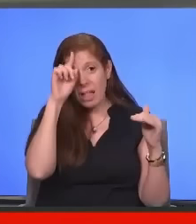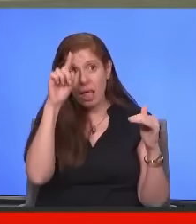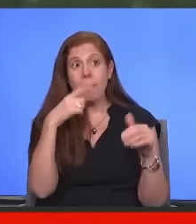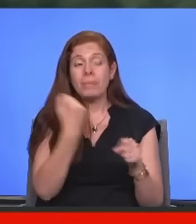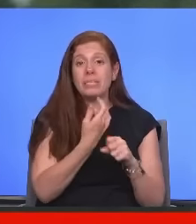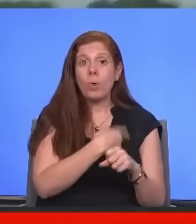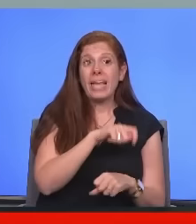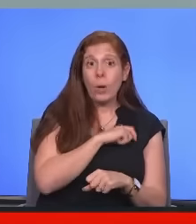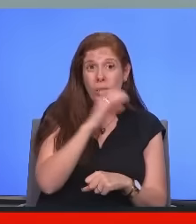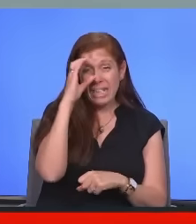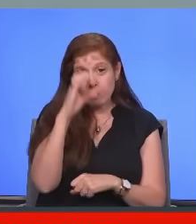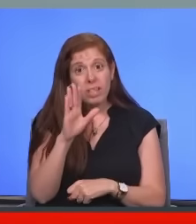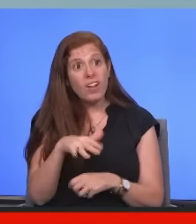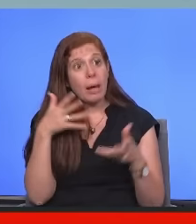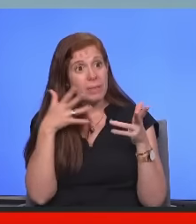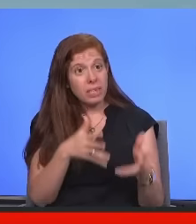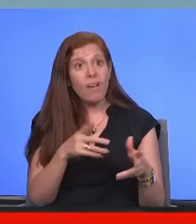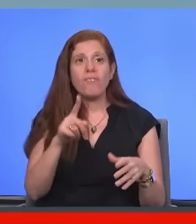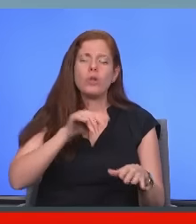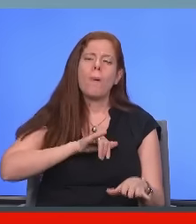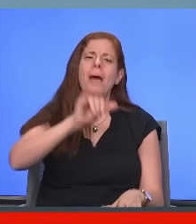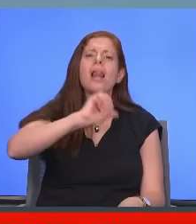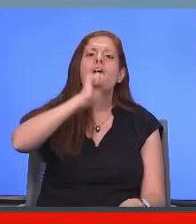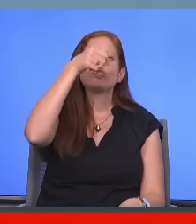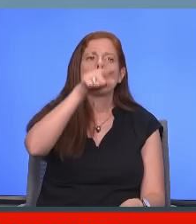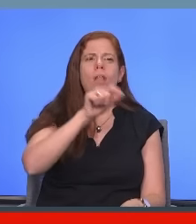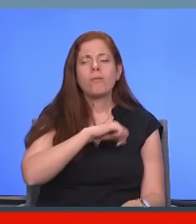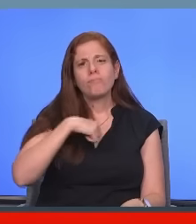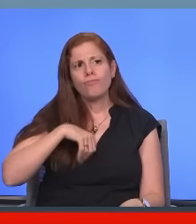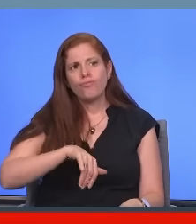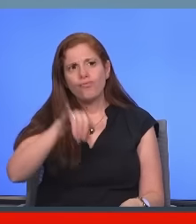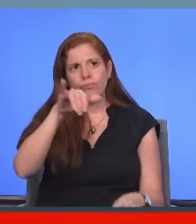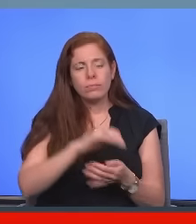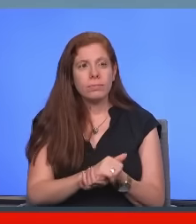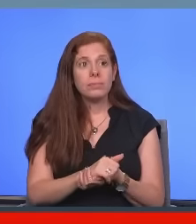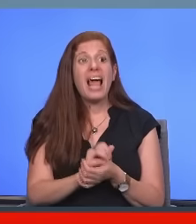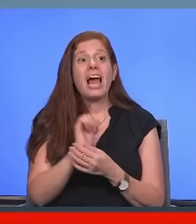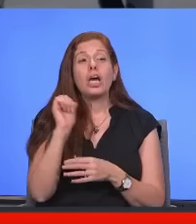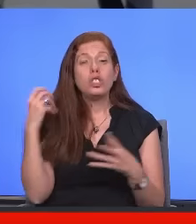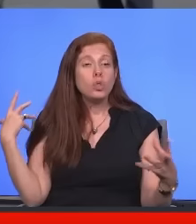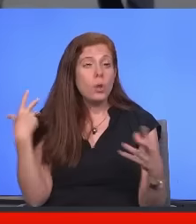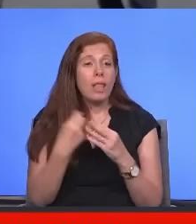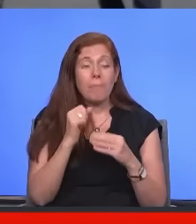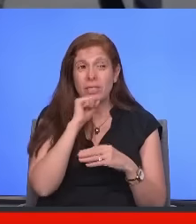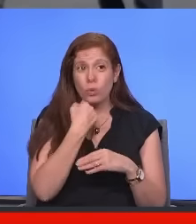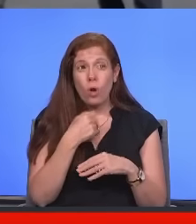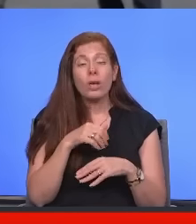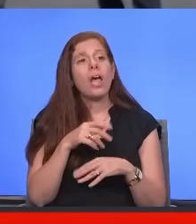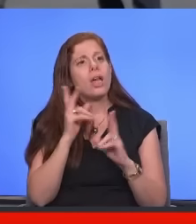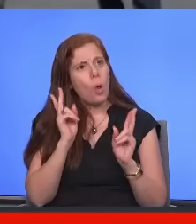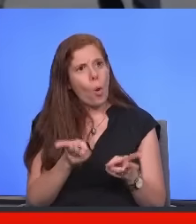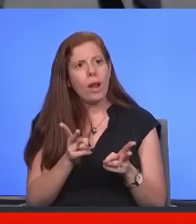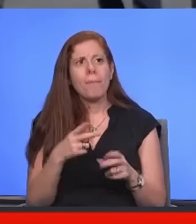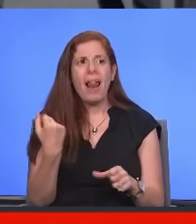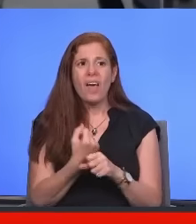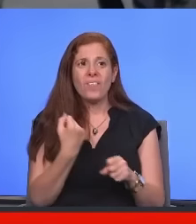כשצריכים, והנה הוא ממריא לראשונה. For the first time in the history of Luftwaffe, we are able to operate an unmanned